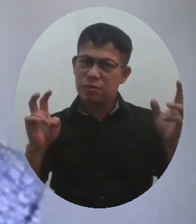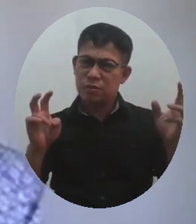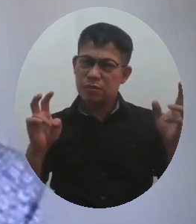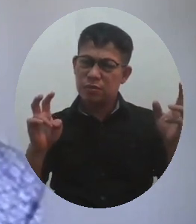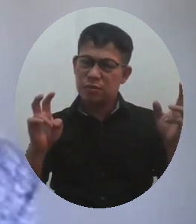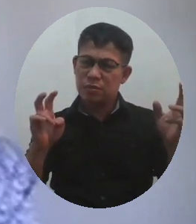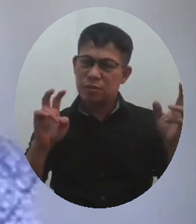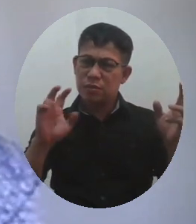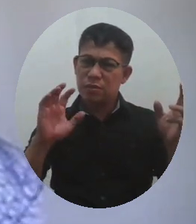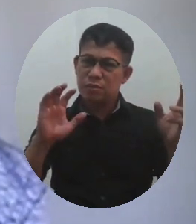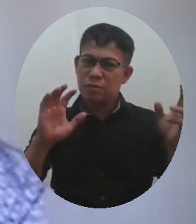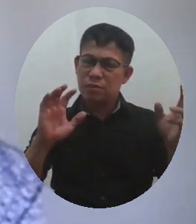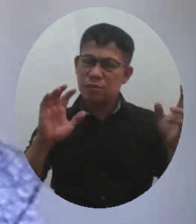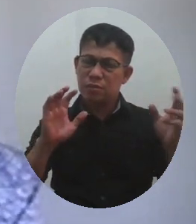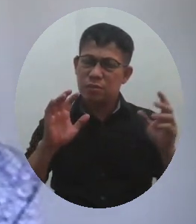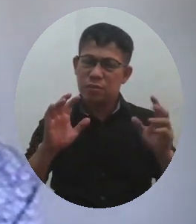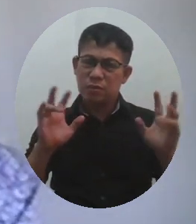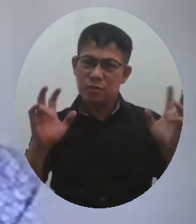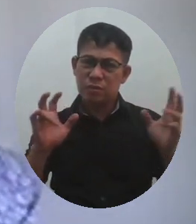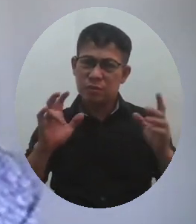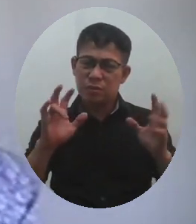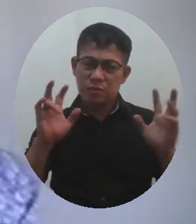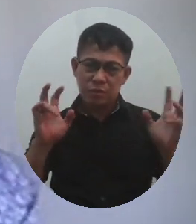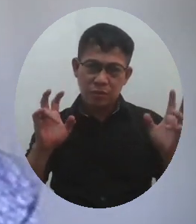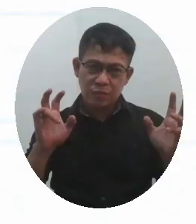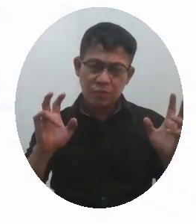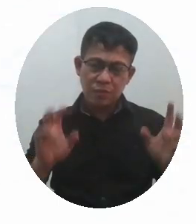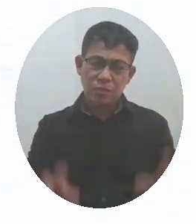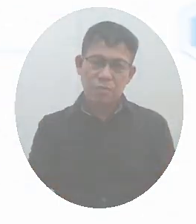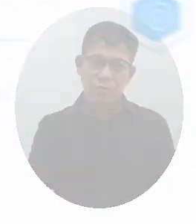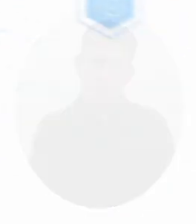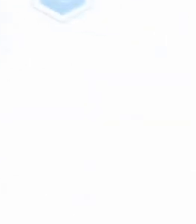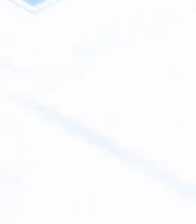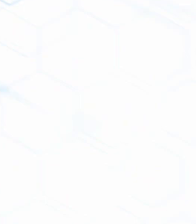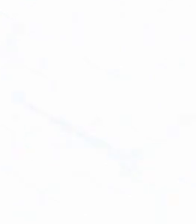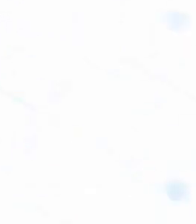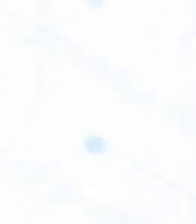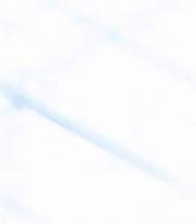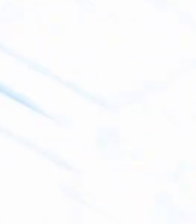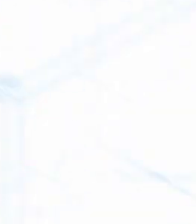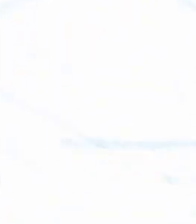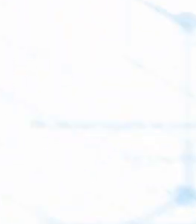dumapo o yung problema ni Carl Evo.